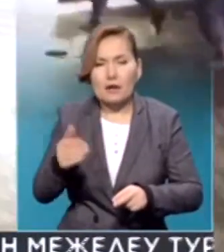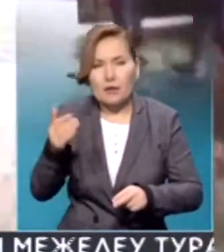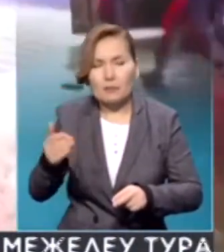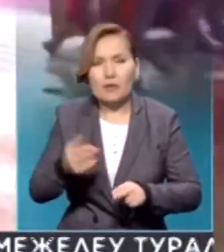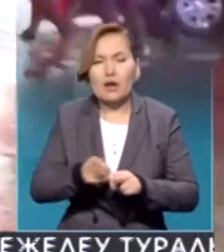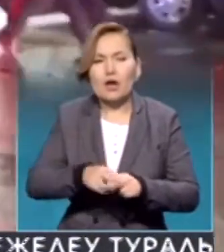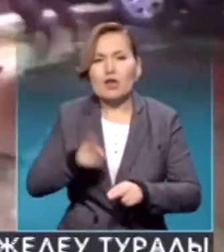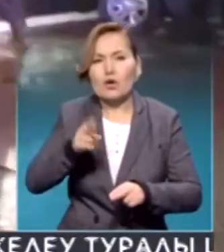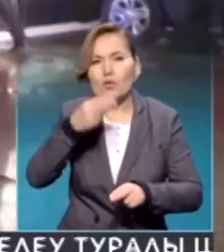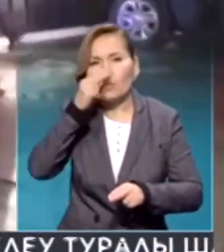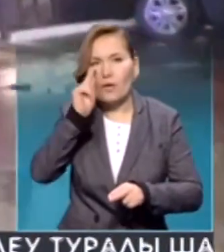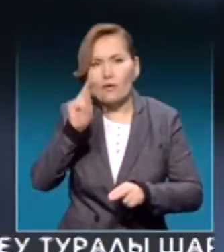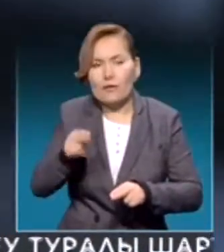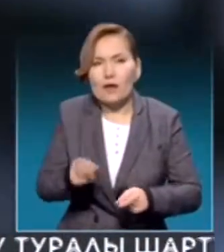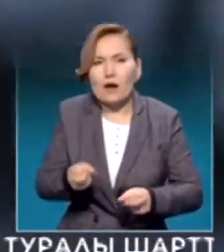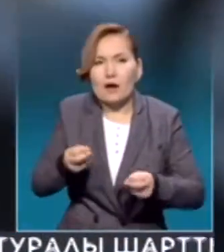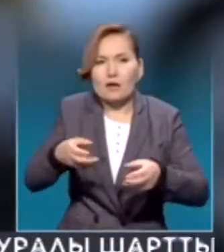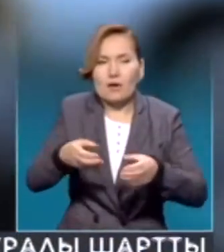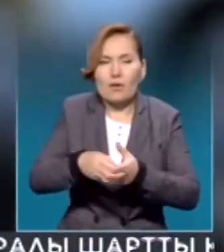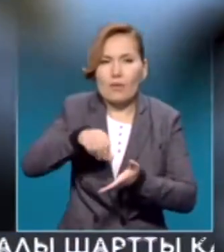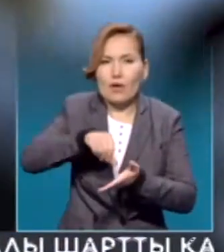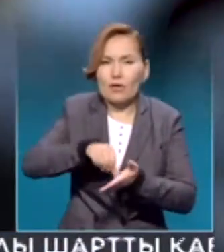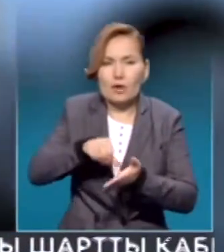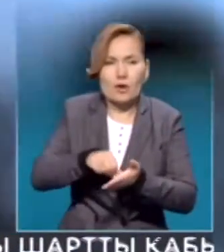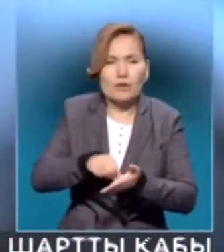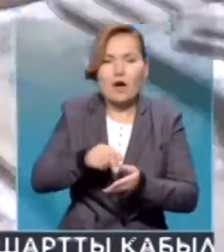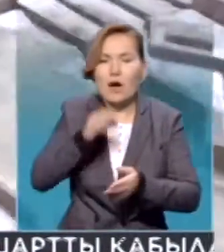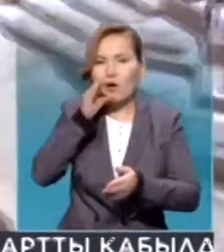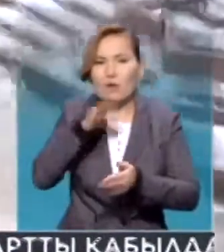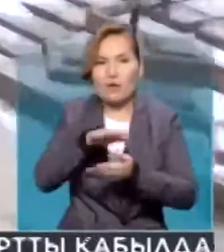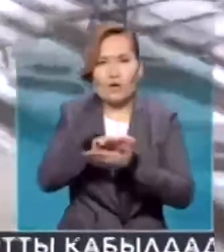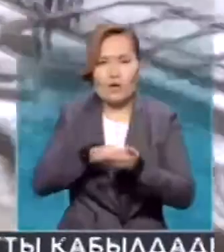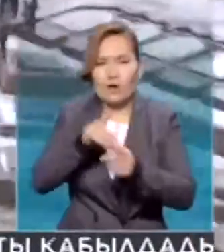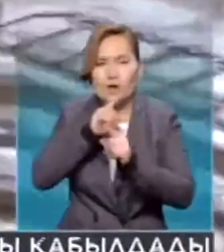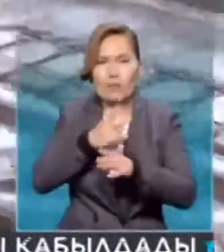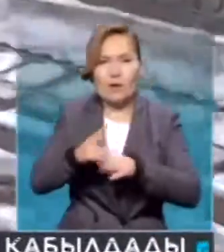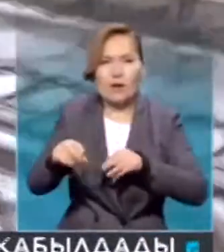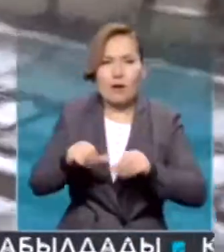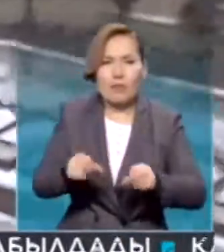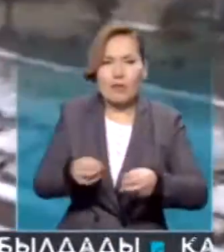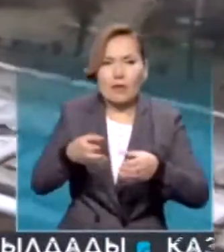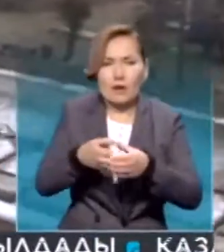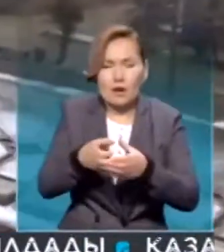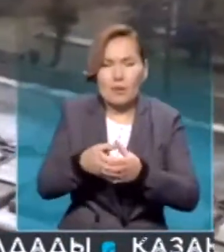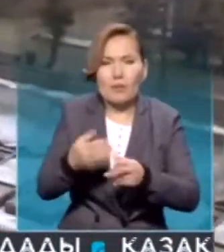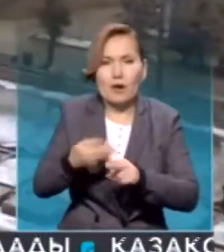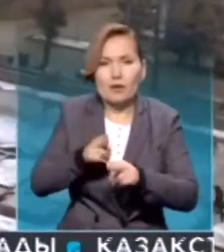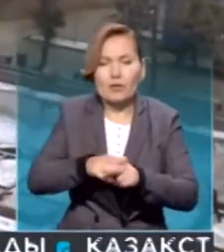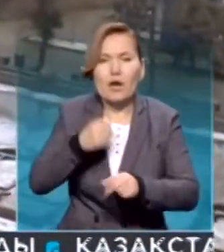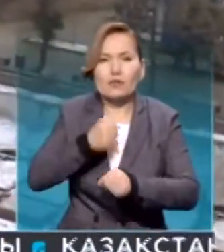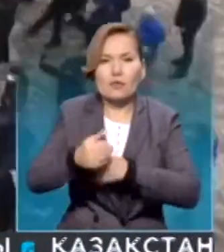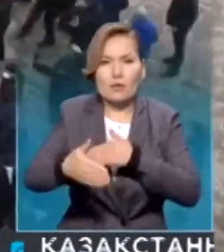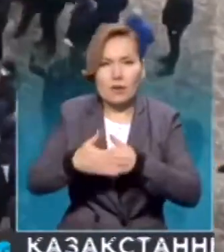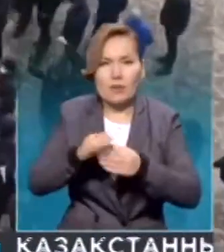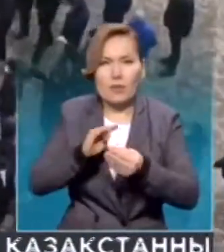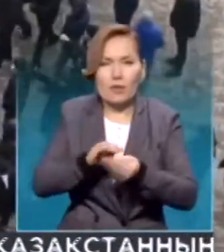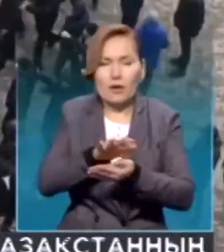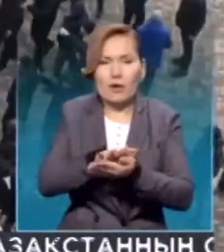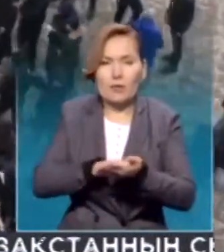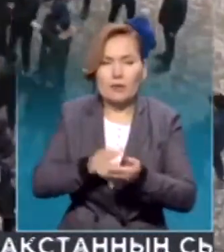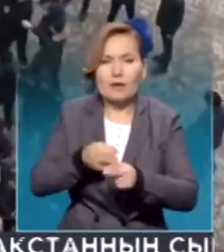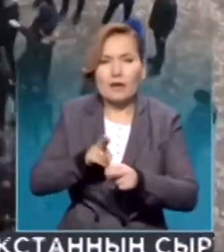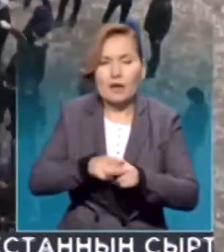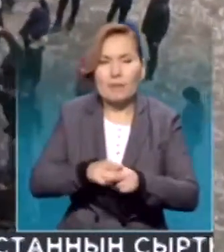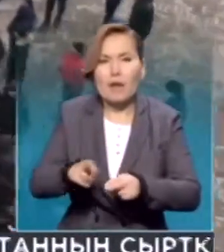қанды қырғын жасағандарға қатысы жоқ. Яғни террористер мен экстремистер тәртіпсіздікті ұйымдастырғандар тиісті жазаларын өтейді.